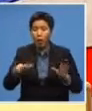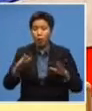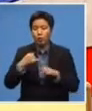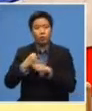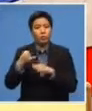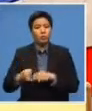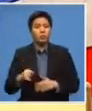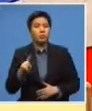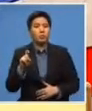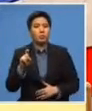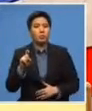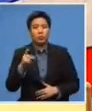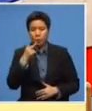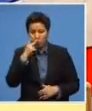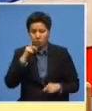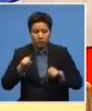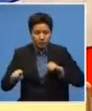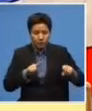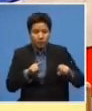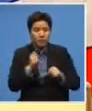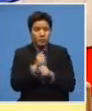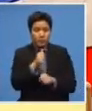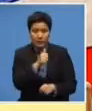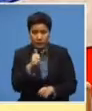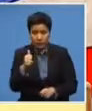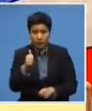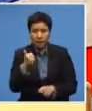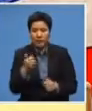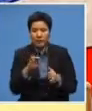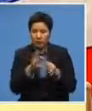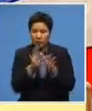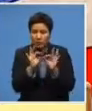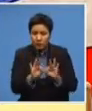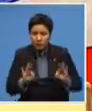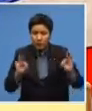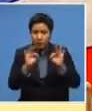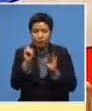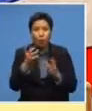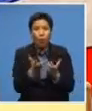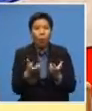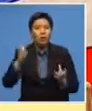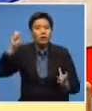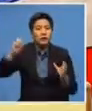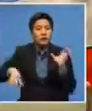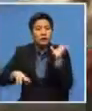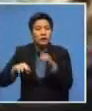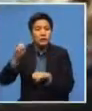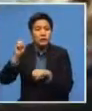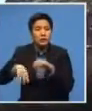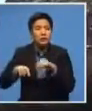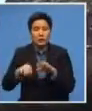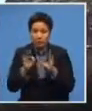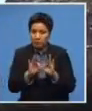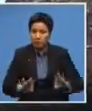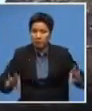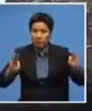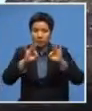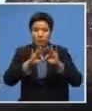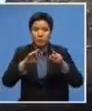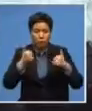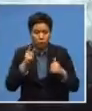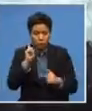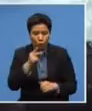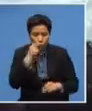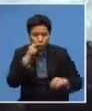ไม่ได้ต้องติดตามกับดูแลนะครับเรื่องขยะเนี่ยเป็นปัญหาสำคัญนะครับในทุกพื้นที่วันนี้ผมเคยพูดไปหลายครั้งแล้วว่า